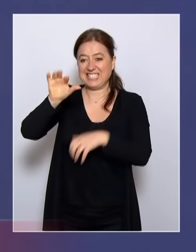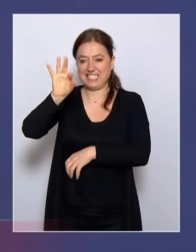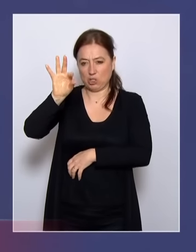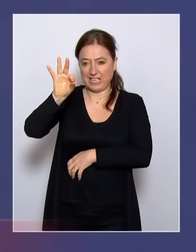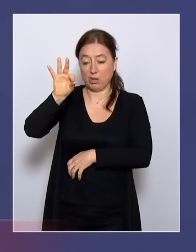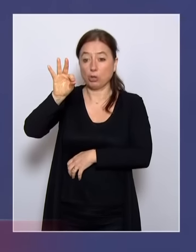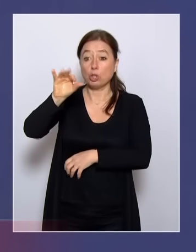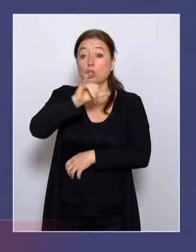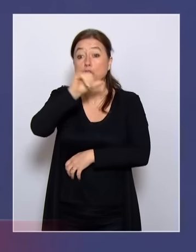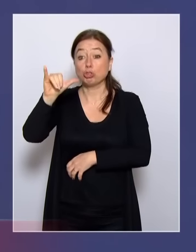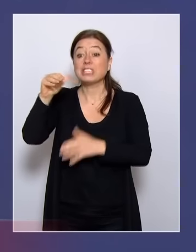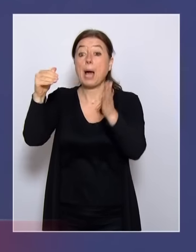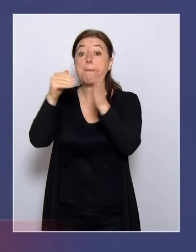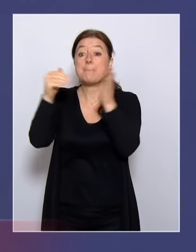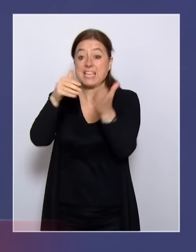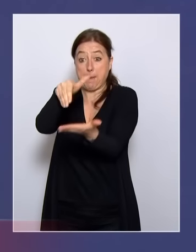et 1 000 milliards par an de plus.